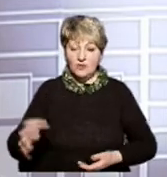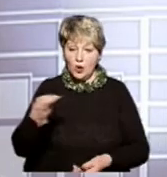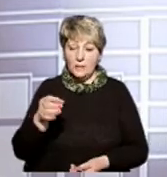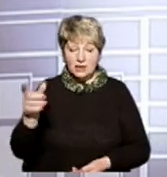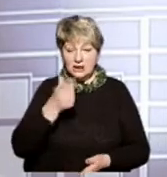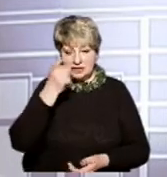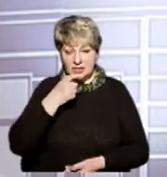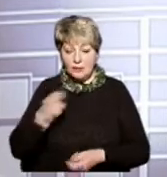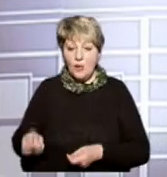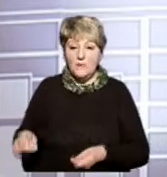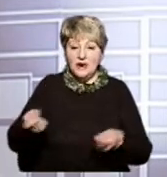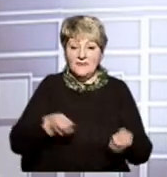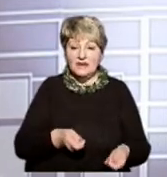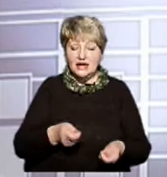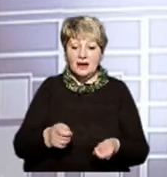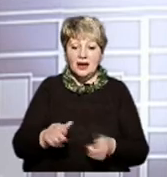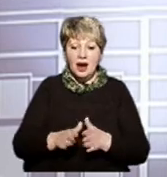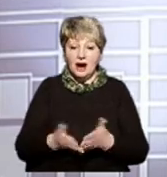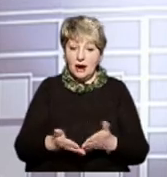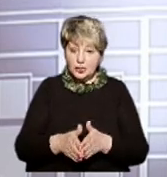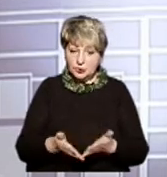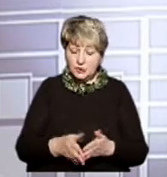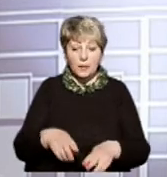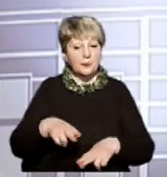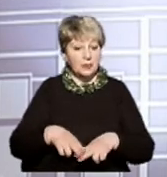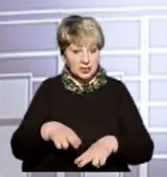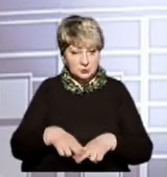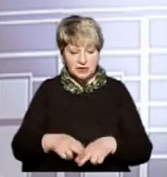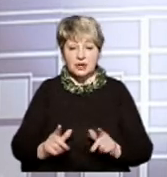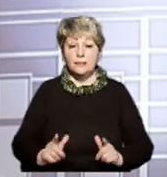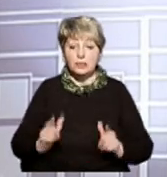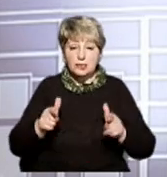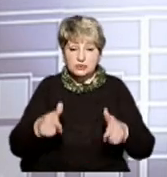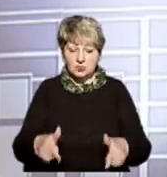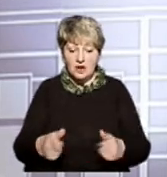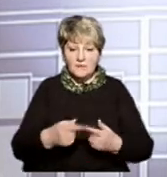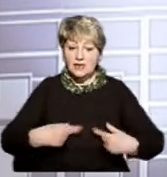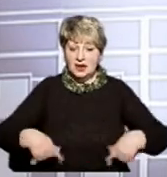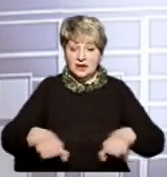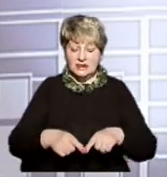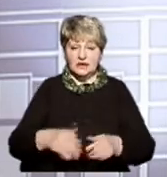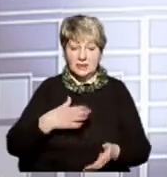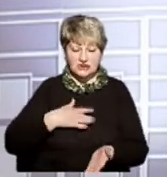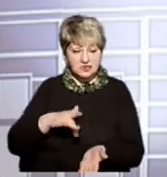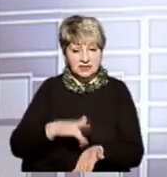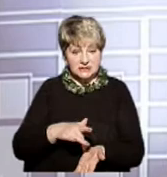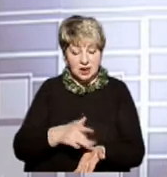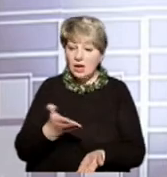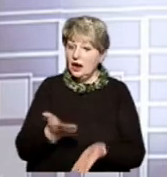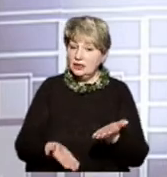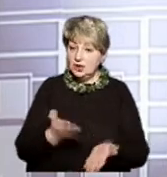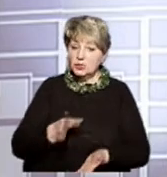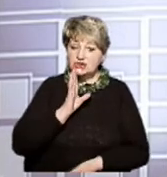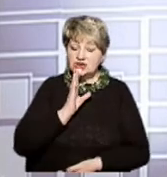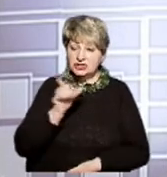з собою привозить обмінну карту, паспорт. З цими документами поступає в відділення перинатального центру. Якщо